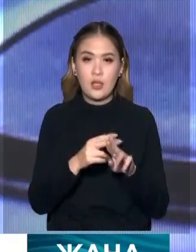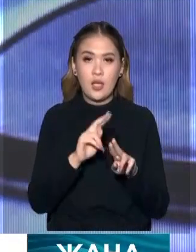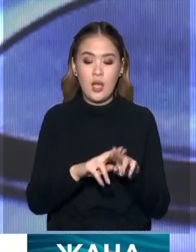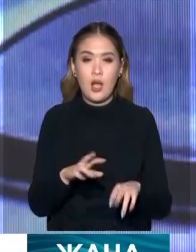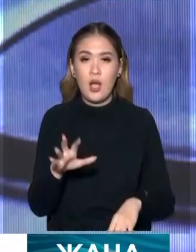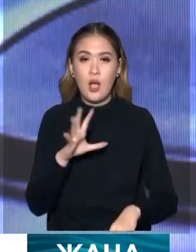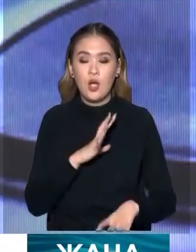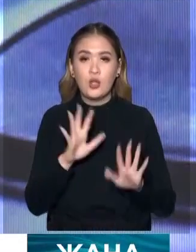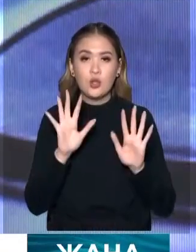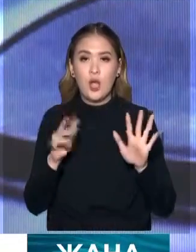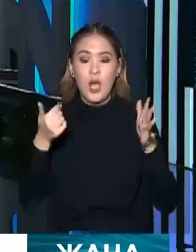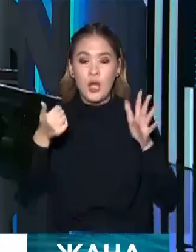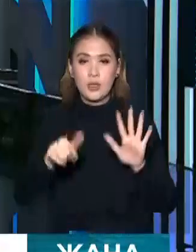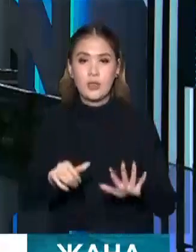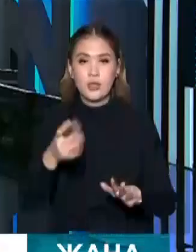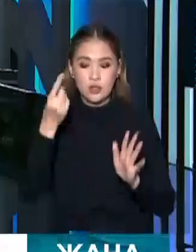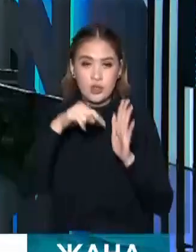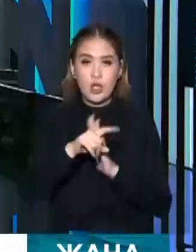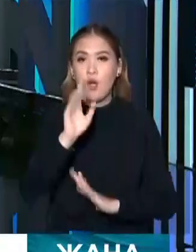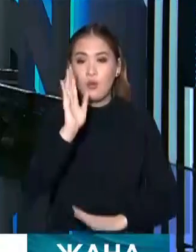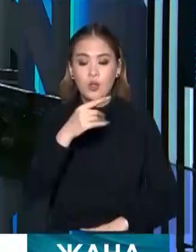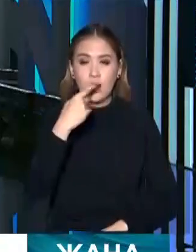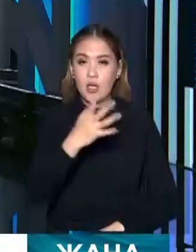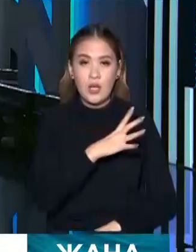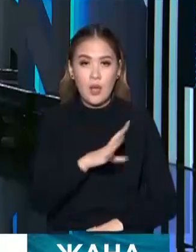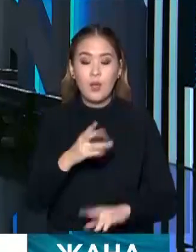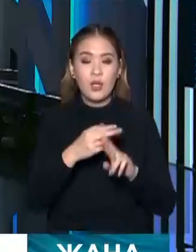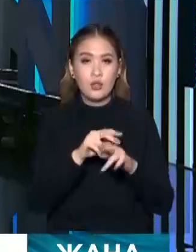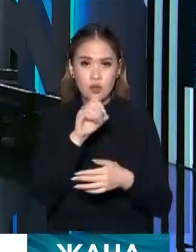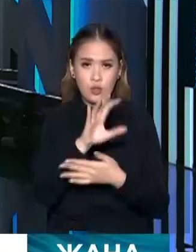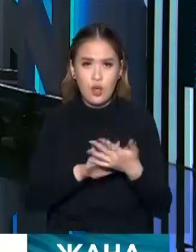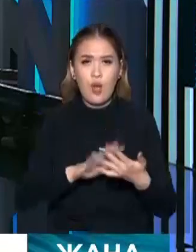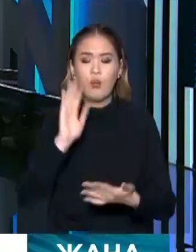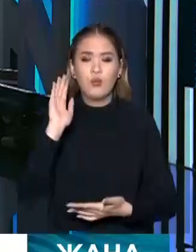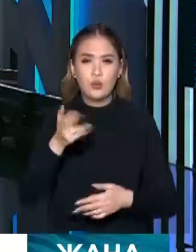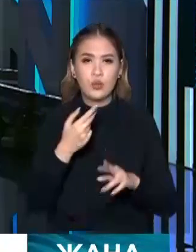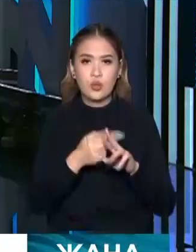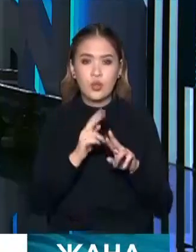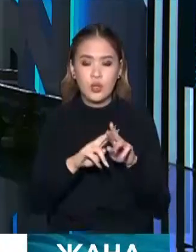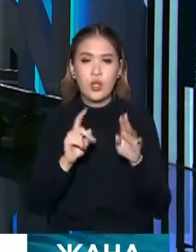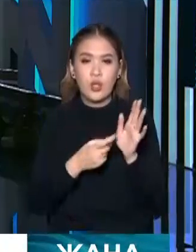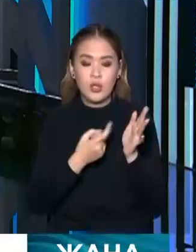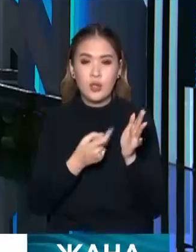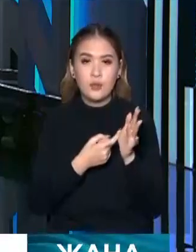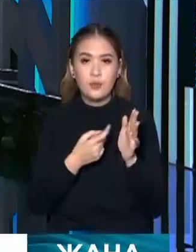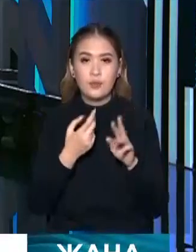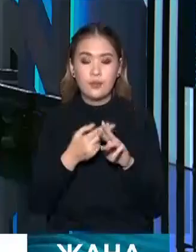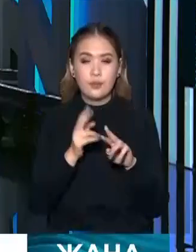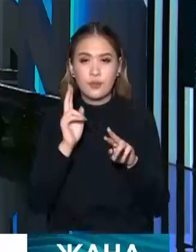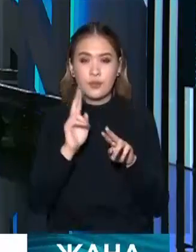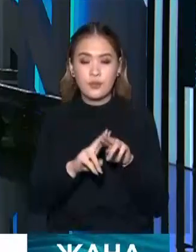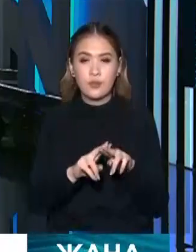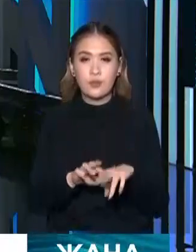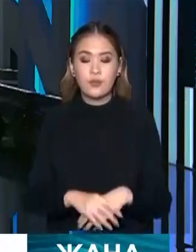рақымшылық тек қана осы 6 айдың ішінде болады деген сөз емес, одан кейін де жүргізіле береді, бірақ осы ұйымдастырушылар шаралар. Жатыр. Yeah, жаң, тергеу жүргізіліп жатыр. Тергеу